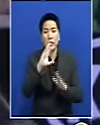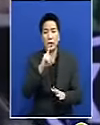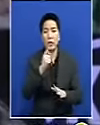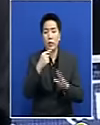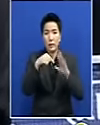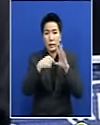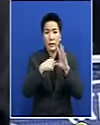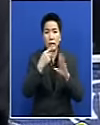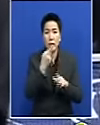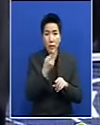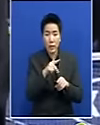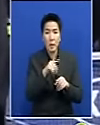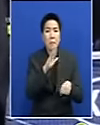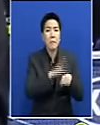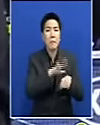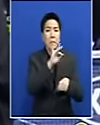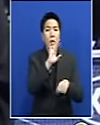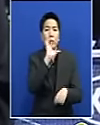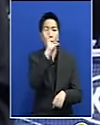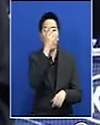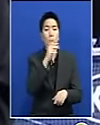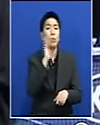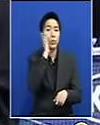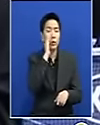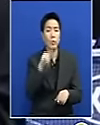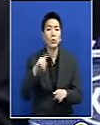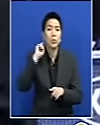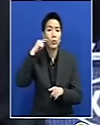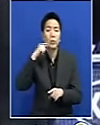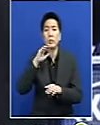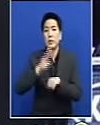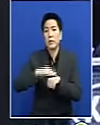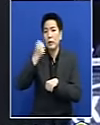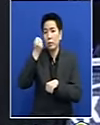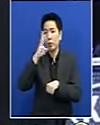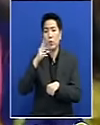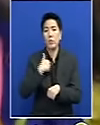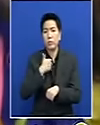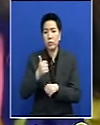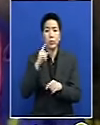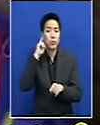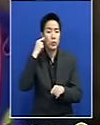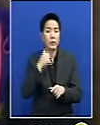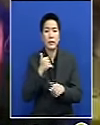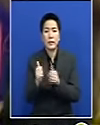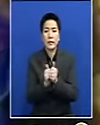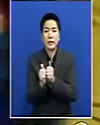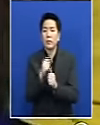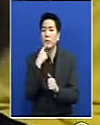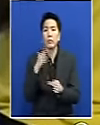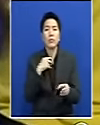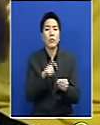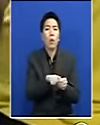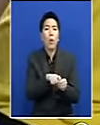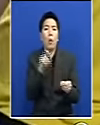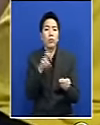มือ8ชายของโลกนะครับและคาโรไลนาพริสโกวามือ16โลกของโลกนะครับซึ่งเป็นผู้หญิงนะครับประกาศถอน